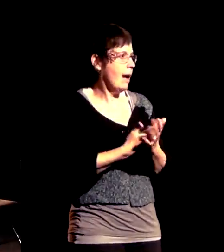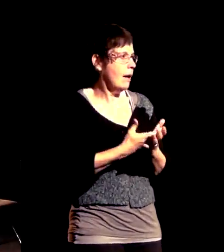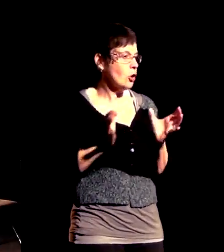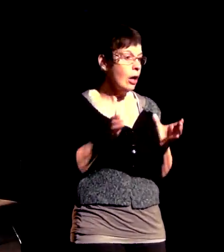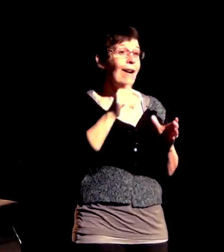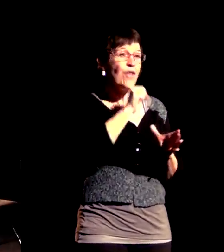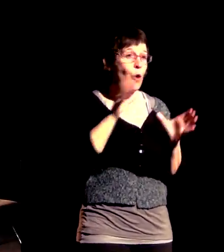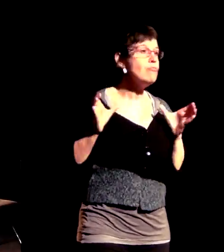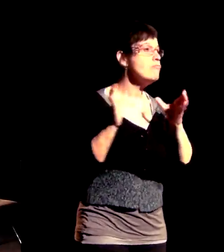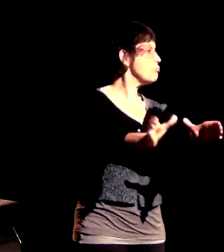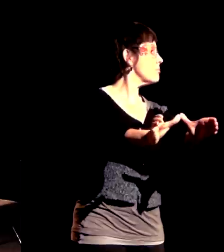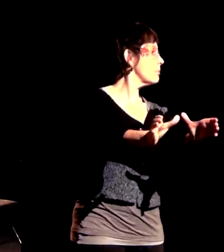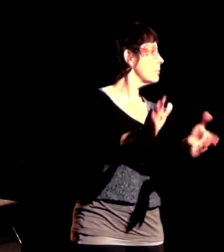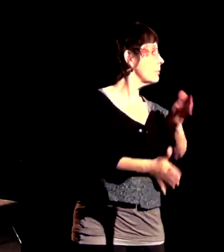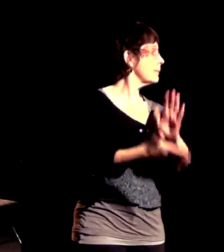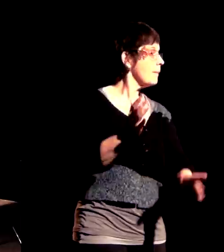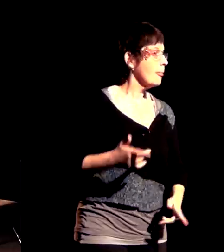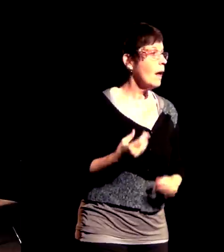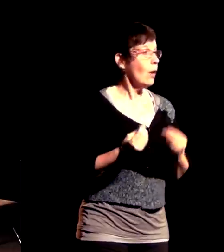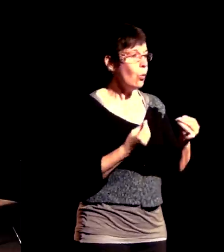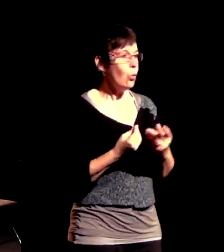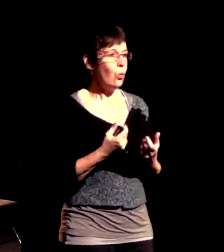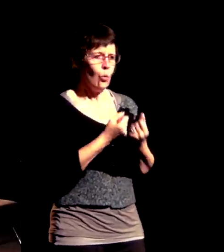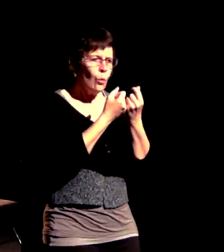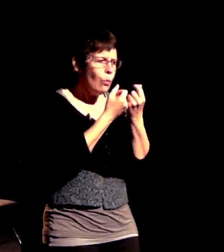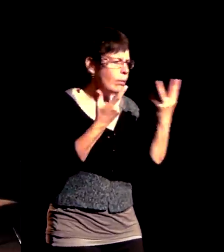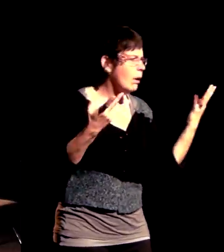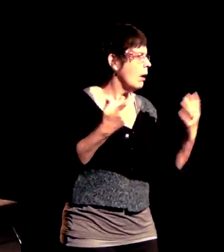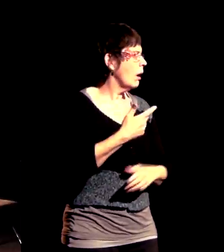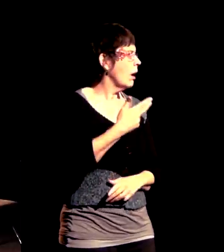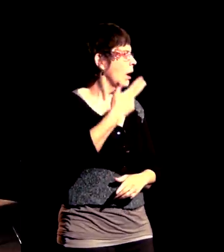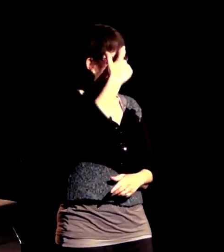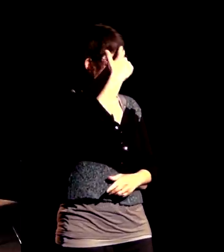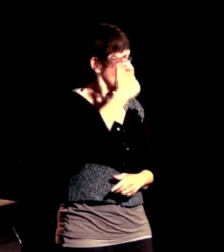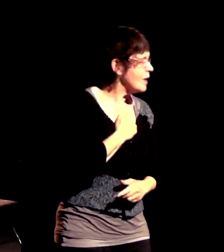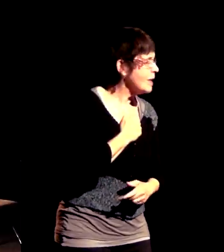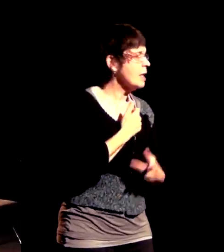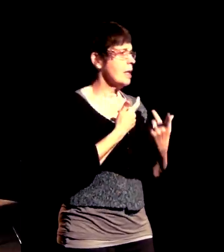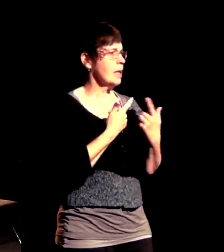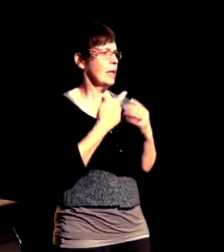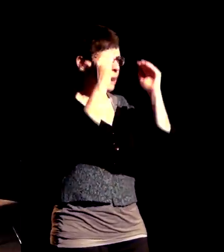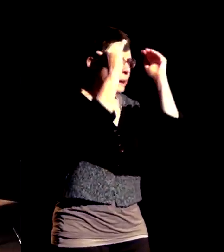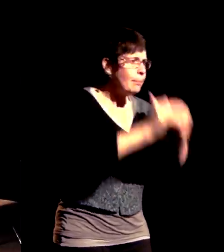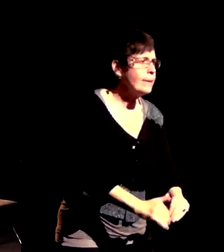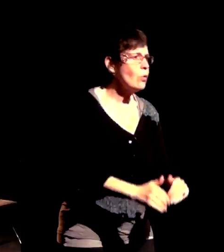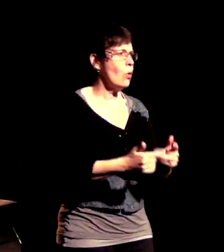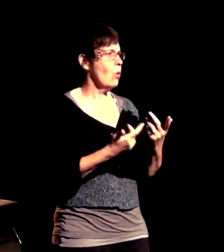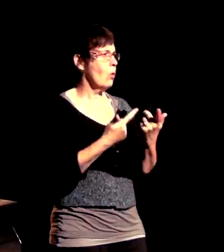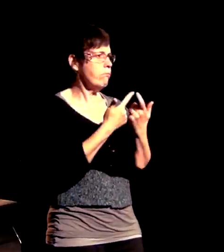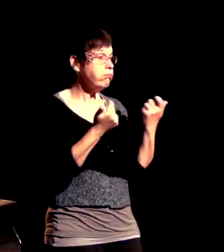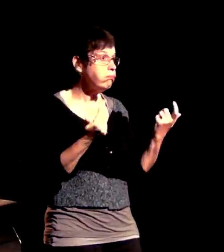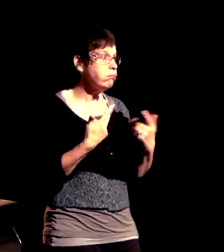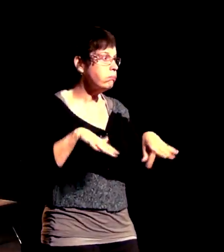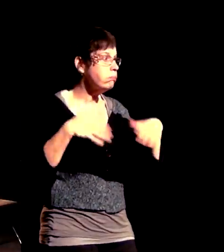de suicides, de dépressions, de maladies psychiques qu'il y a dans nos sociétés. Enfin, voilà, regardez toute cette violence, de